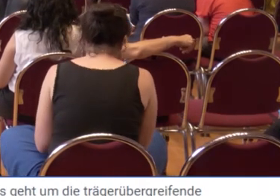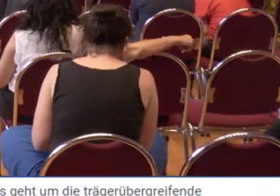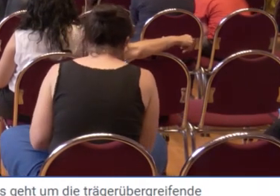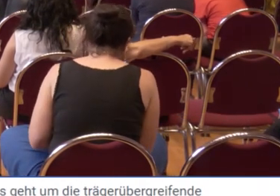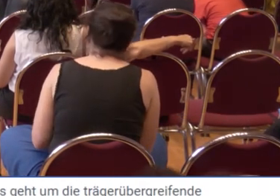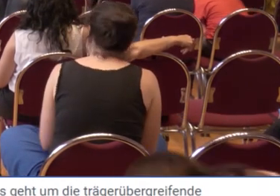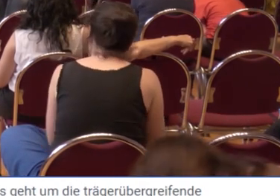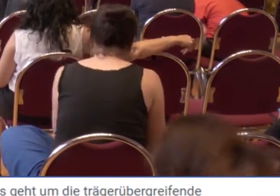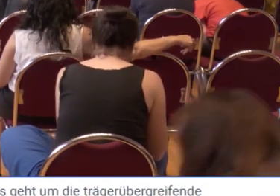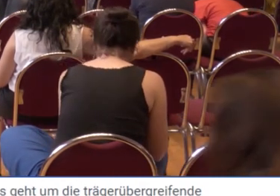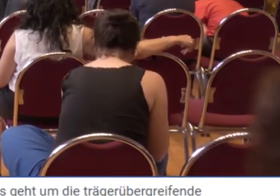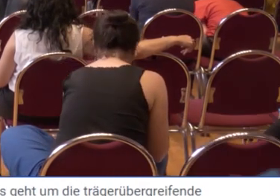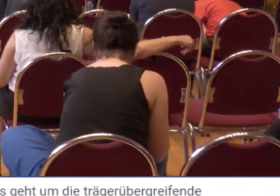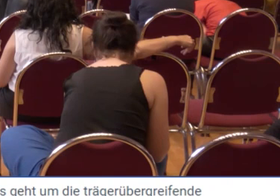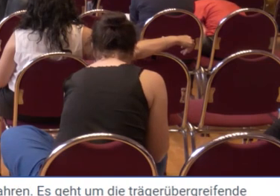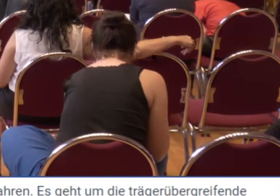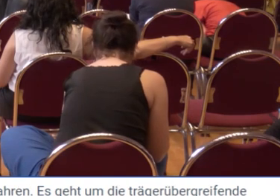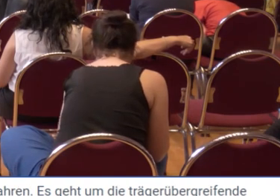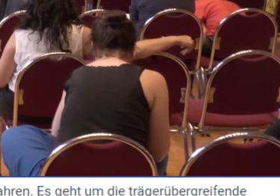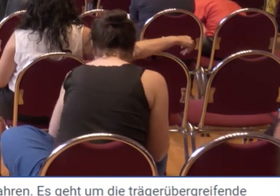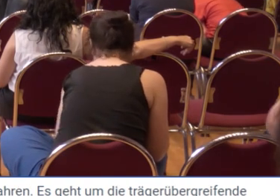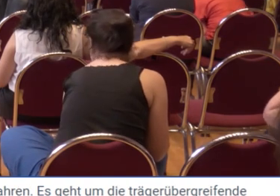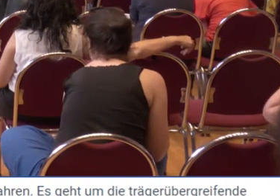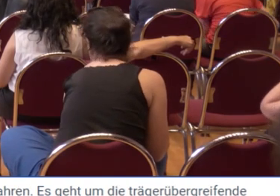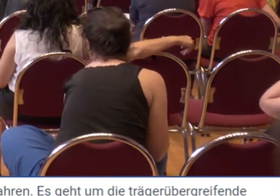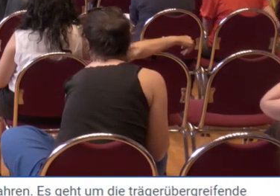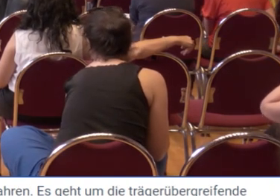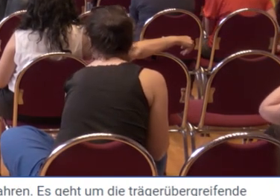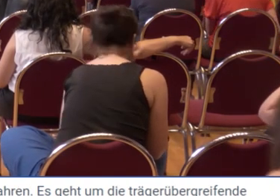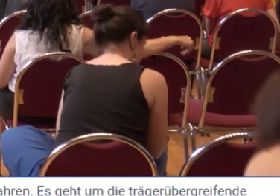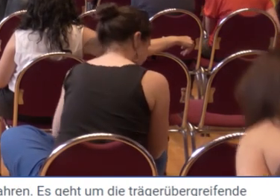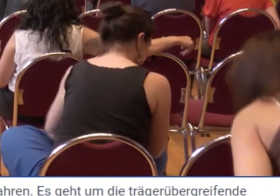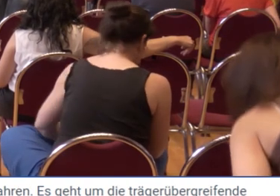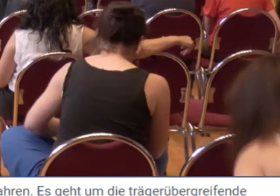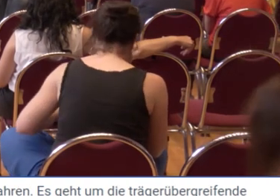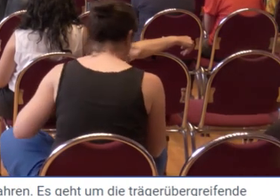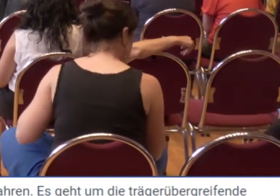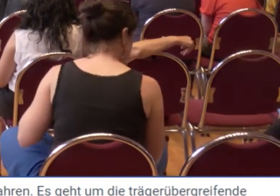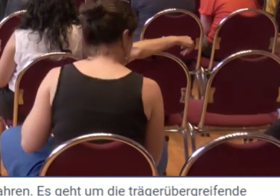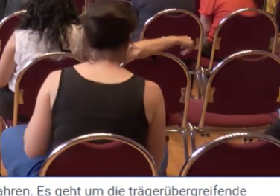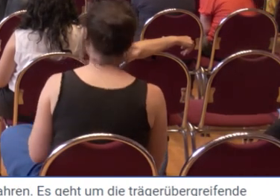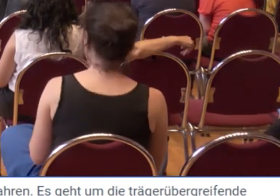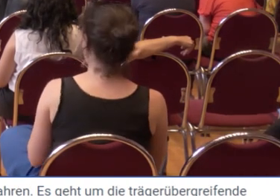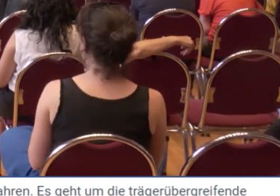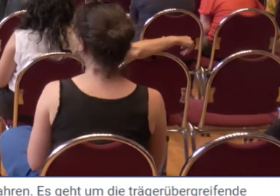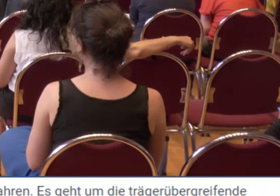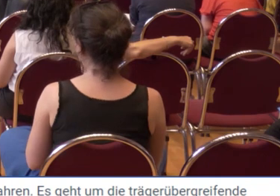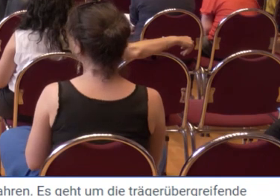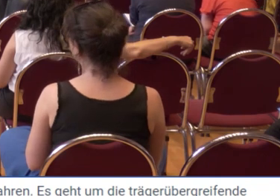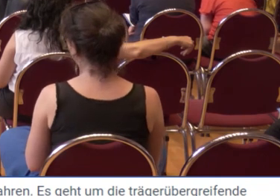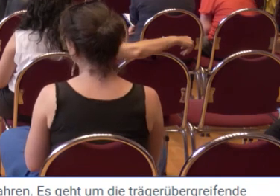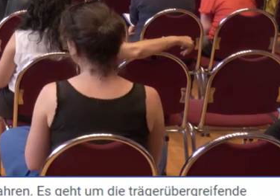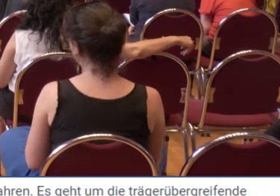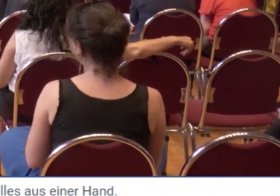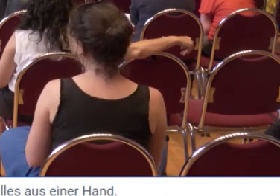außerdem wird die sogenannte Handreichung für eine praxisgerechte Unterstützung von Eltern mit Behinderung und